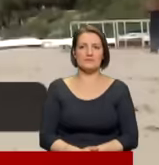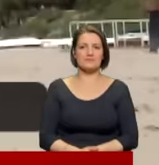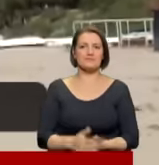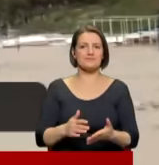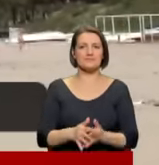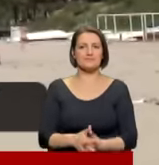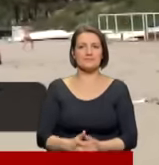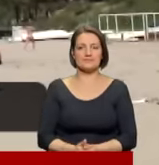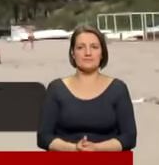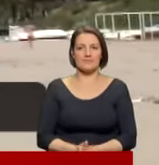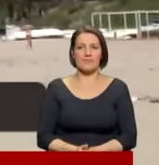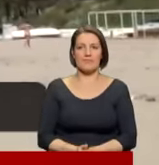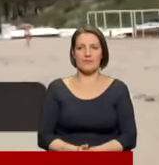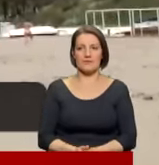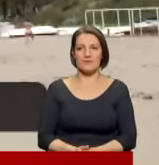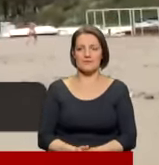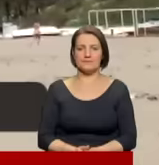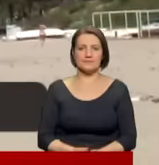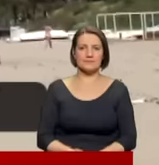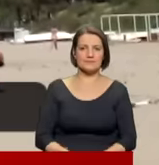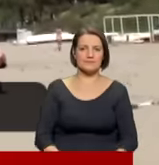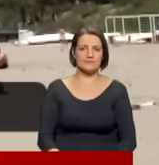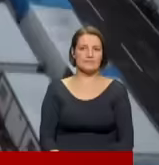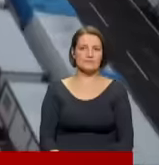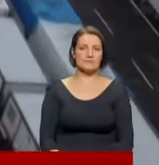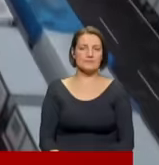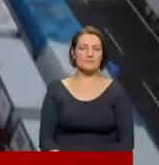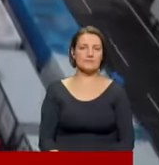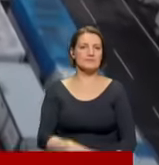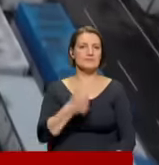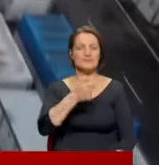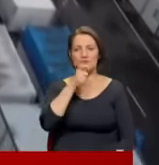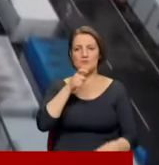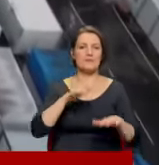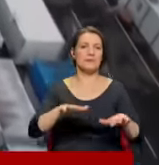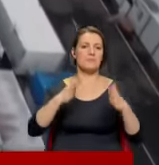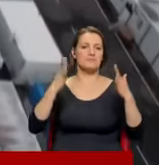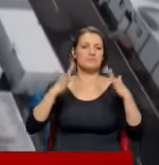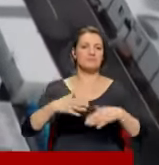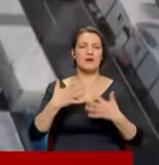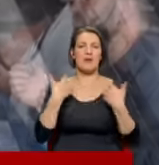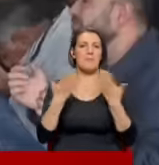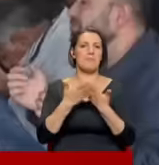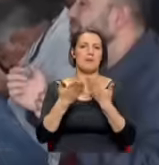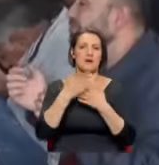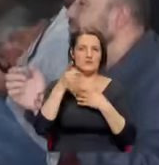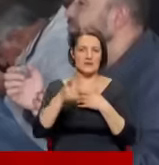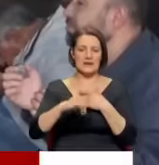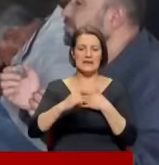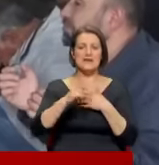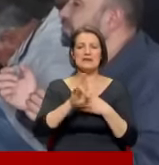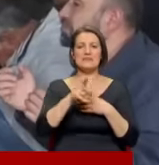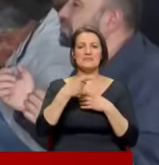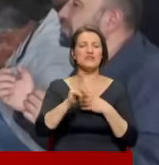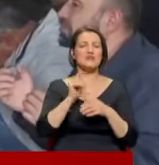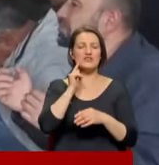Hava çok güzel, deniz çok güzel. Çocuklarla beraber denize girdik. 6 Şubat depremlerinin yıktığı Kahramanmaraş'ta yaklaşık 7 bin